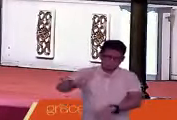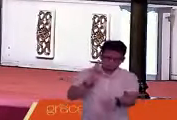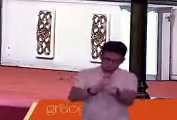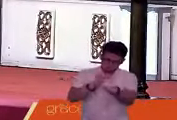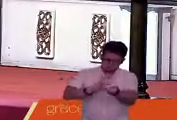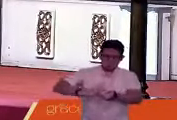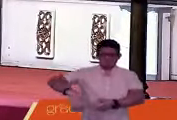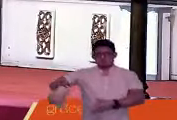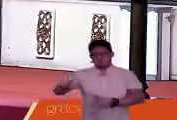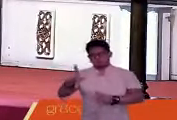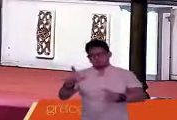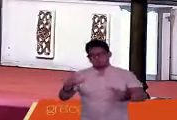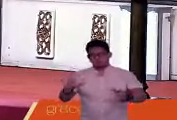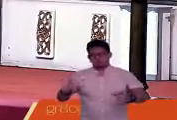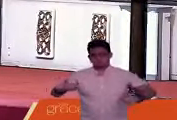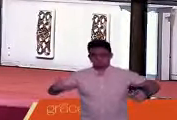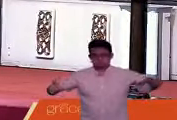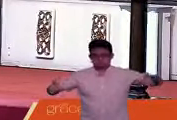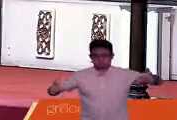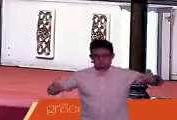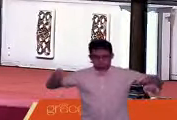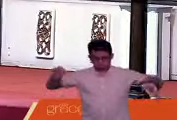maglawyer, mga kaigsoonan, kay